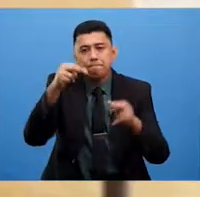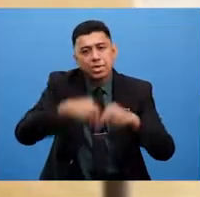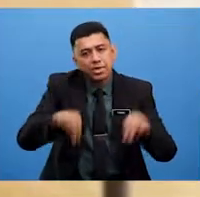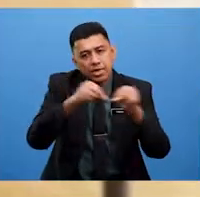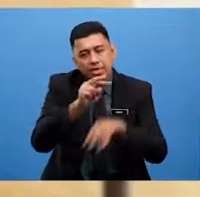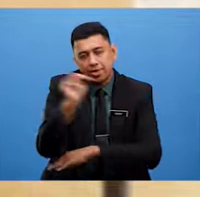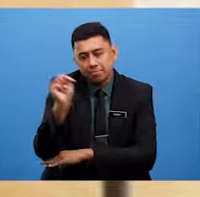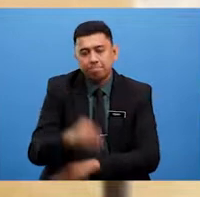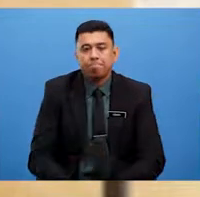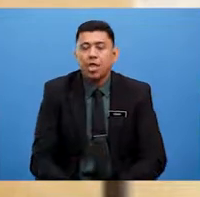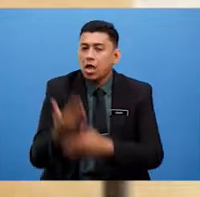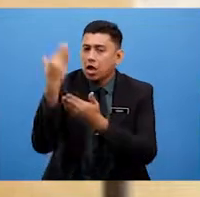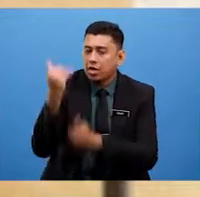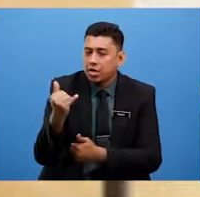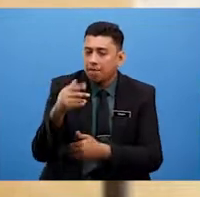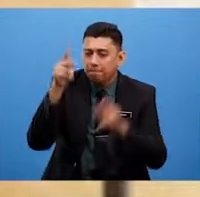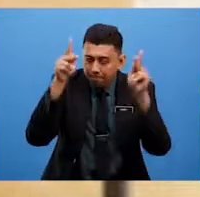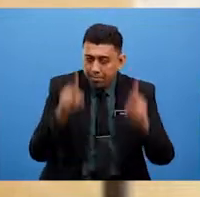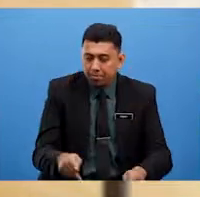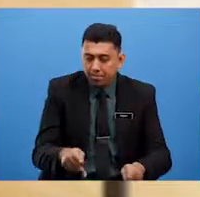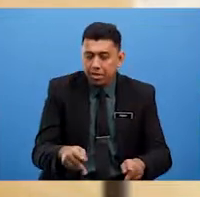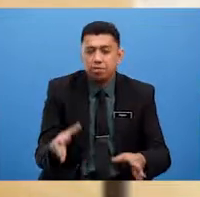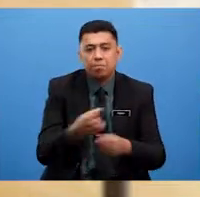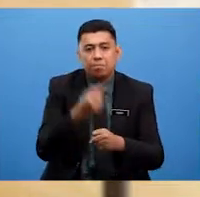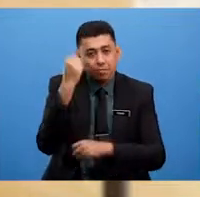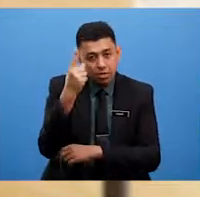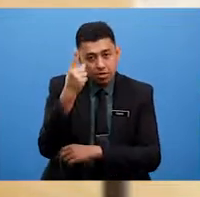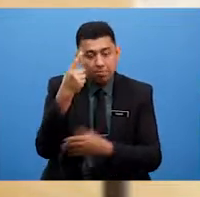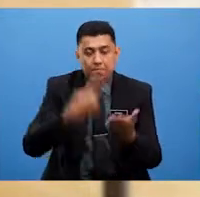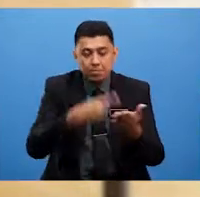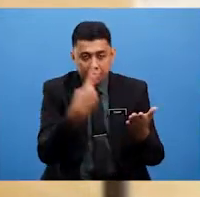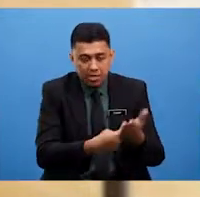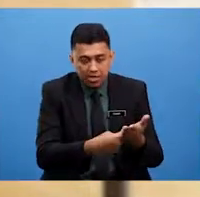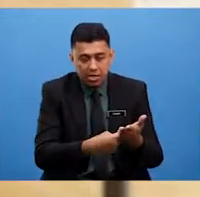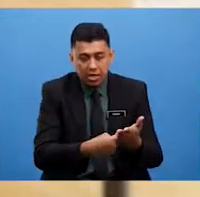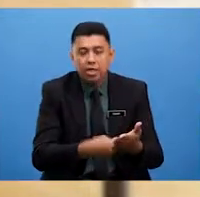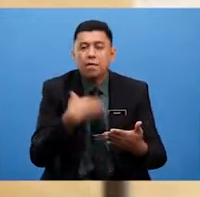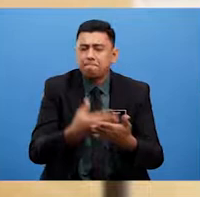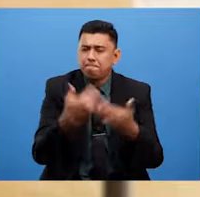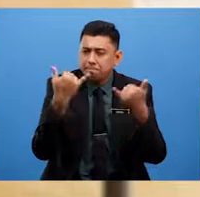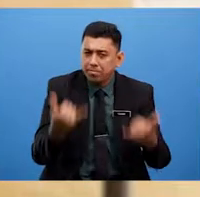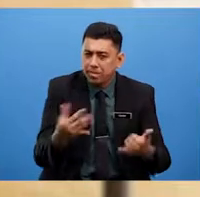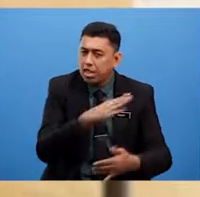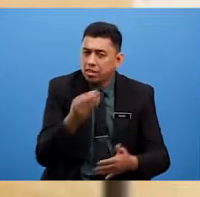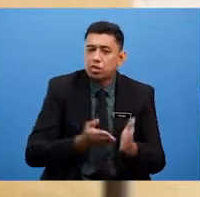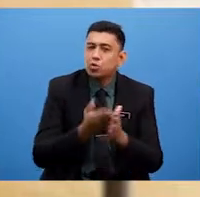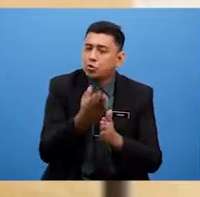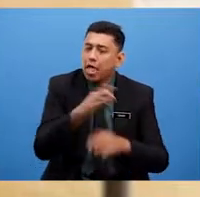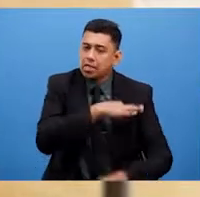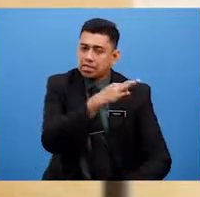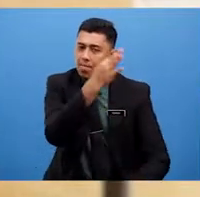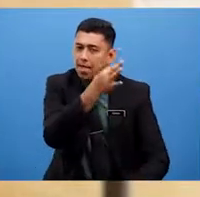pelajar-pelajar, diharapkan pelajar-pelajar dapat memahami perbincangan kita setakat ini dan terus bersemangat.